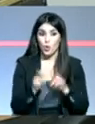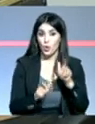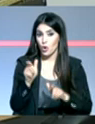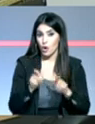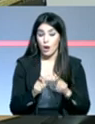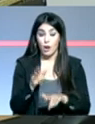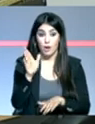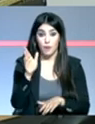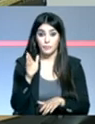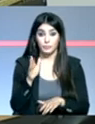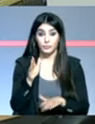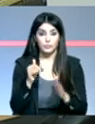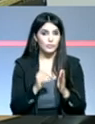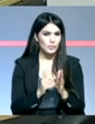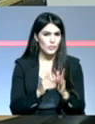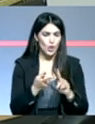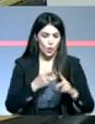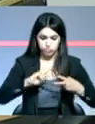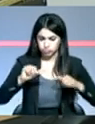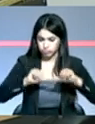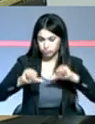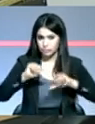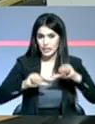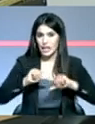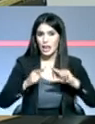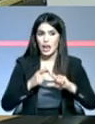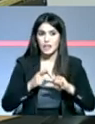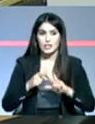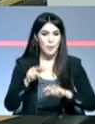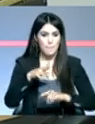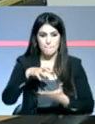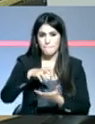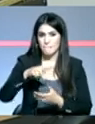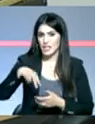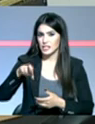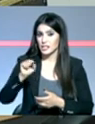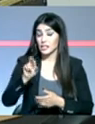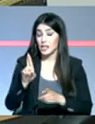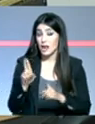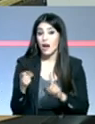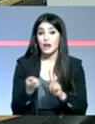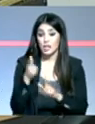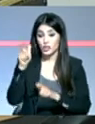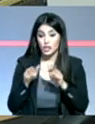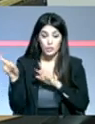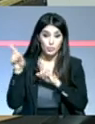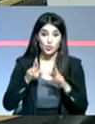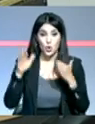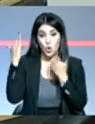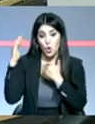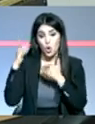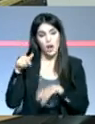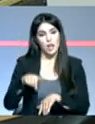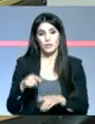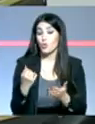تكثيف يعني السيكونساج، وخاصة للوافدين من معناها وافدين الجدد اللي